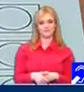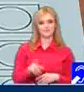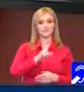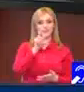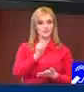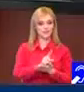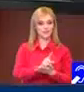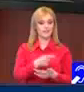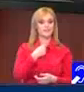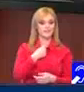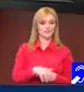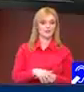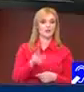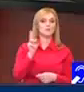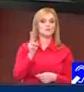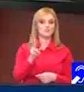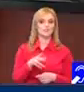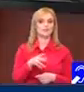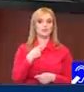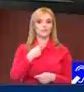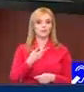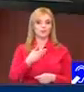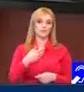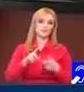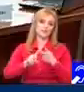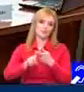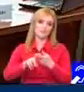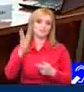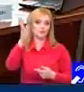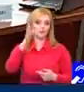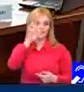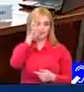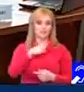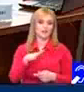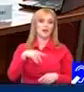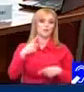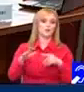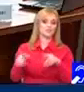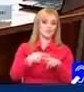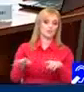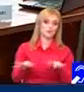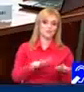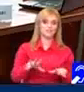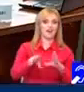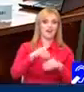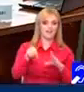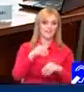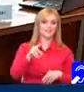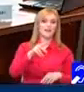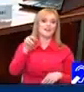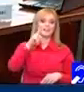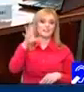că de pe cine votăm depinde și țara noastră. Prin procesul de simulare a alegerilor, tinerii au